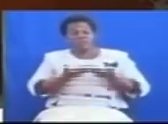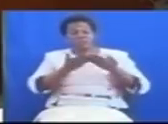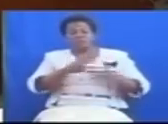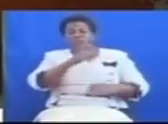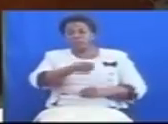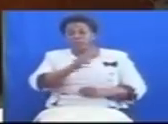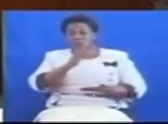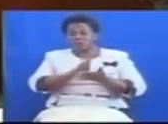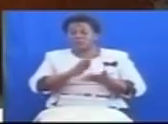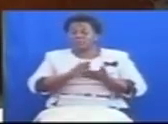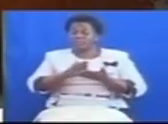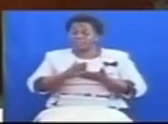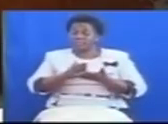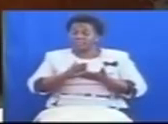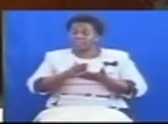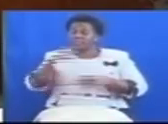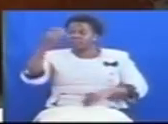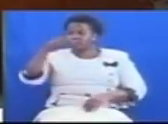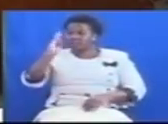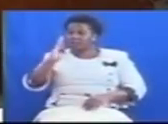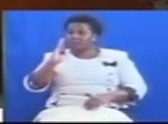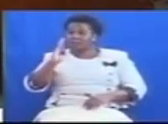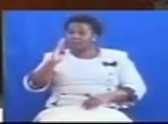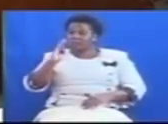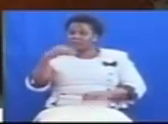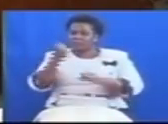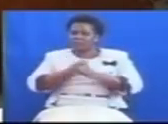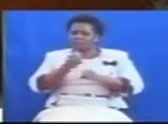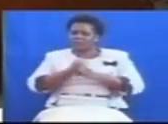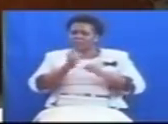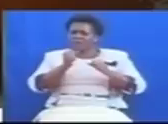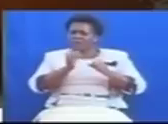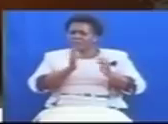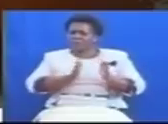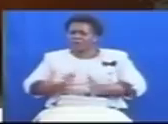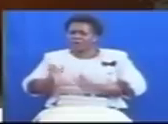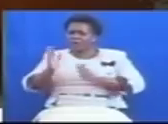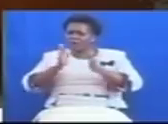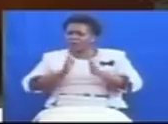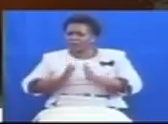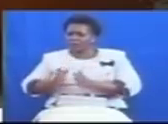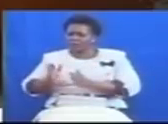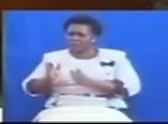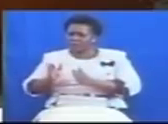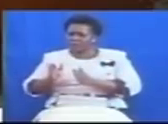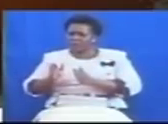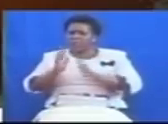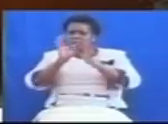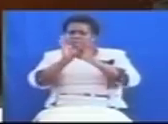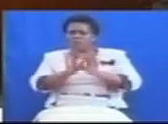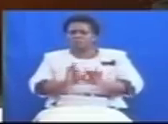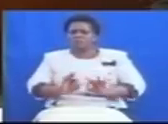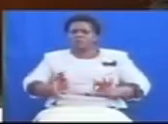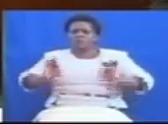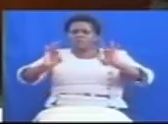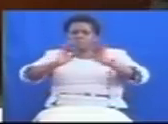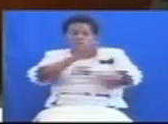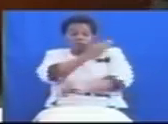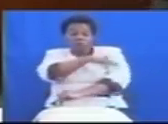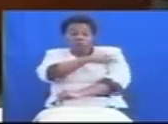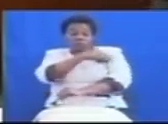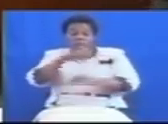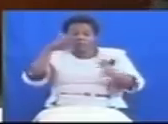Sasa hivi serikali iko katika maandalizi ya mpango wa kufanya uboreshaji wa huduma za mionzi nchini,